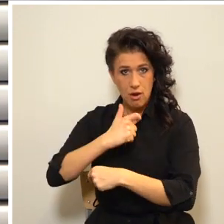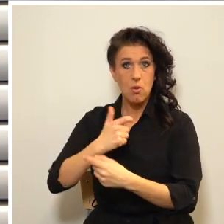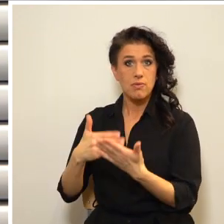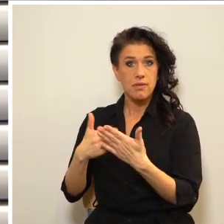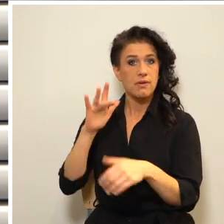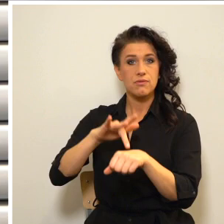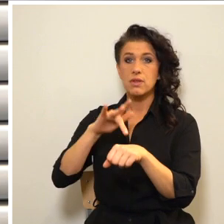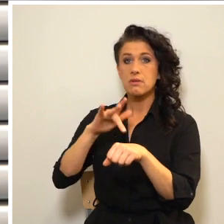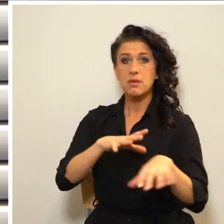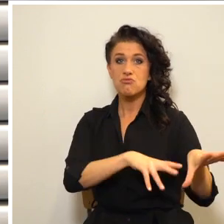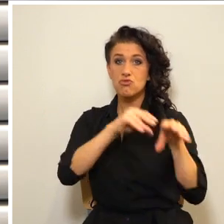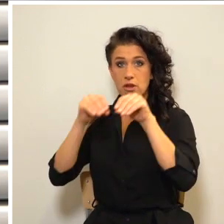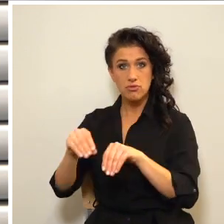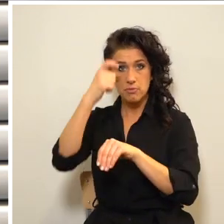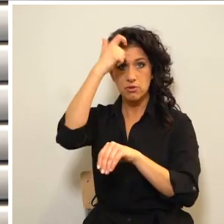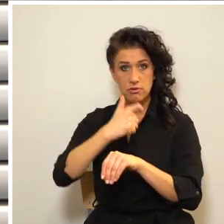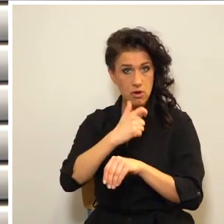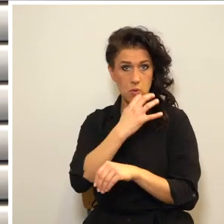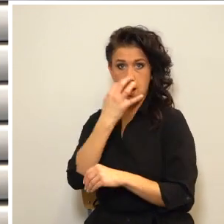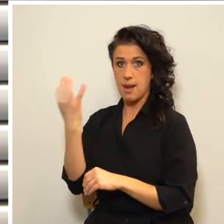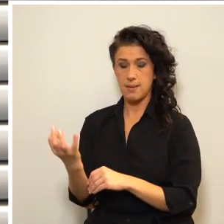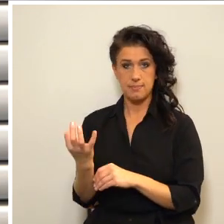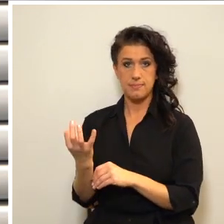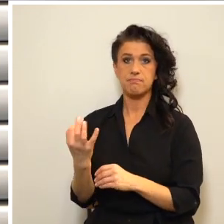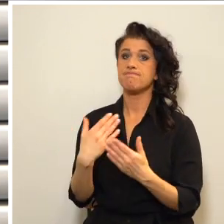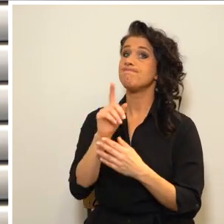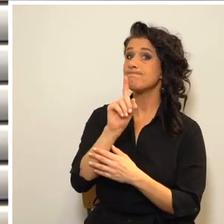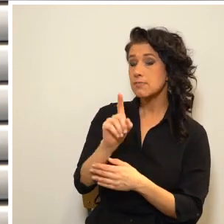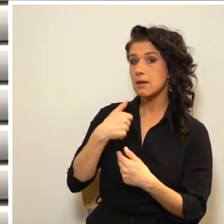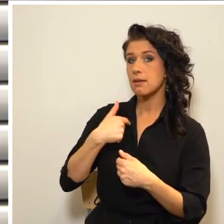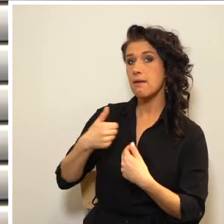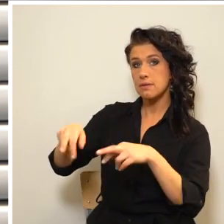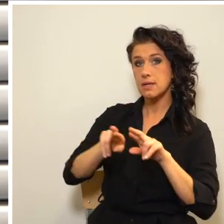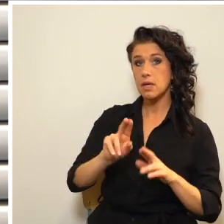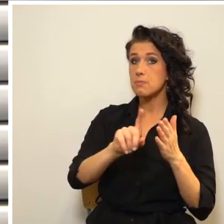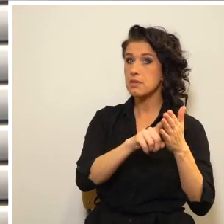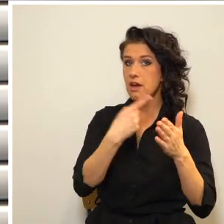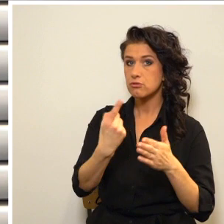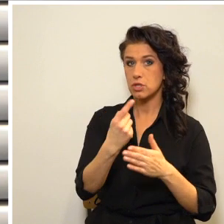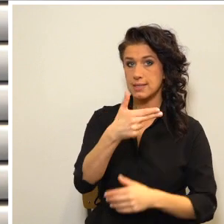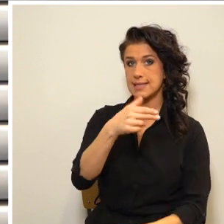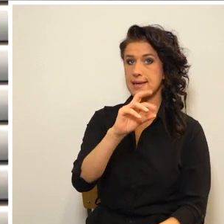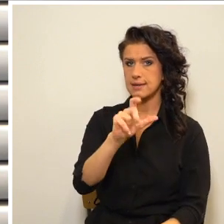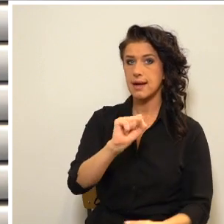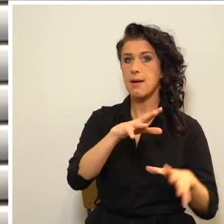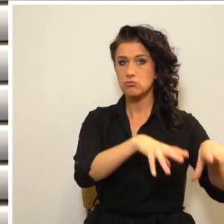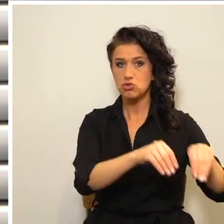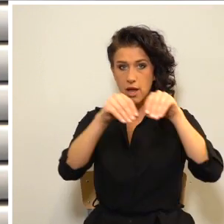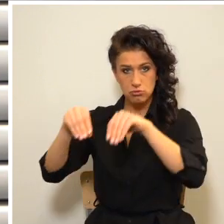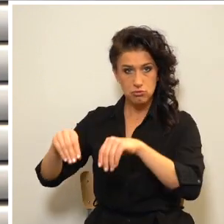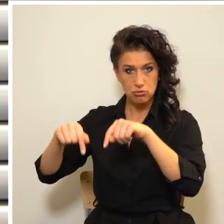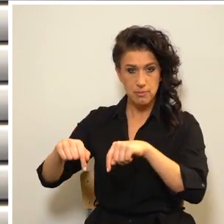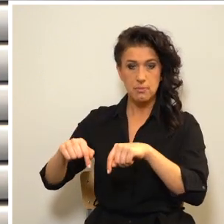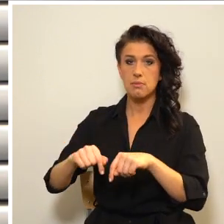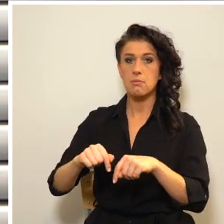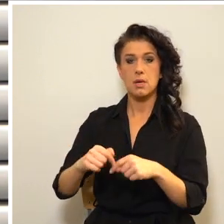były lepsze z ale Wracając jednak do tego pierwszego przeszczepu należy powiedzieć że ten